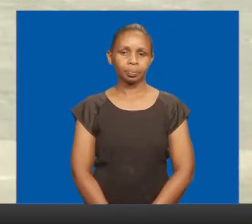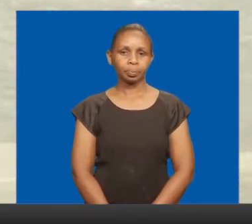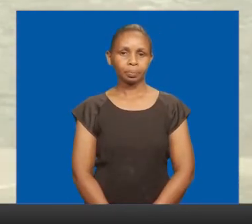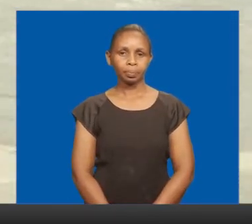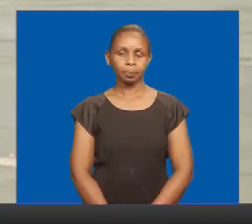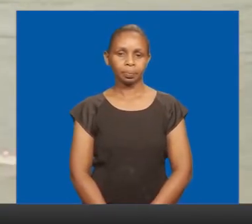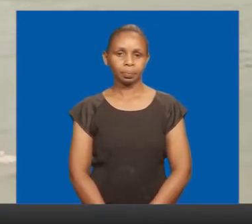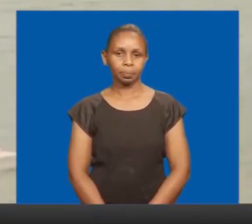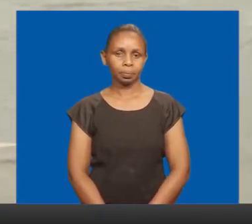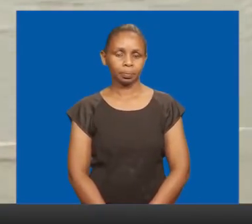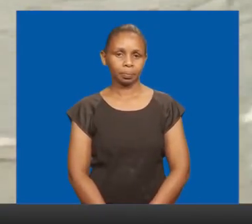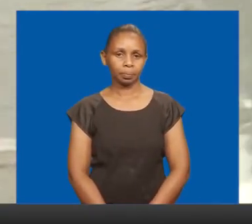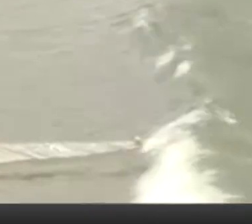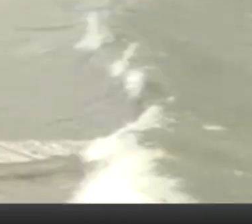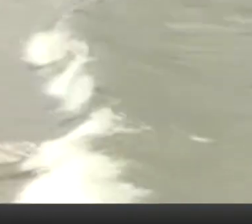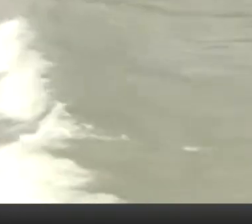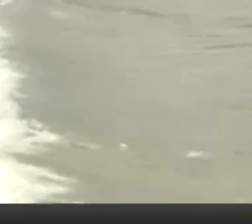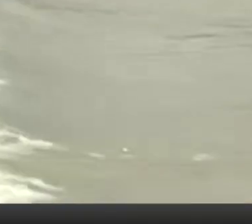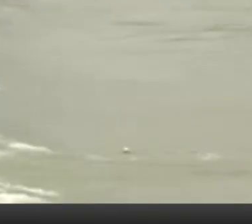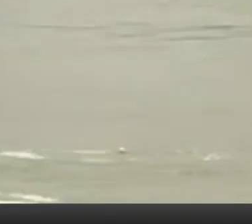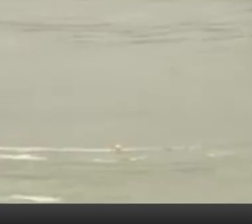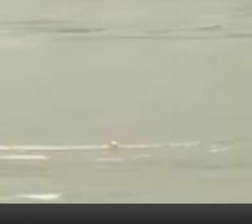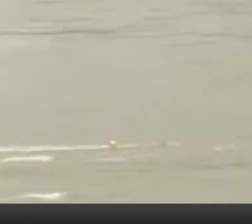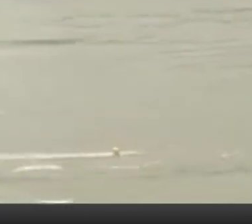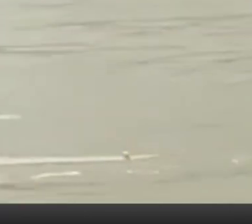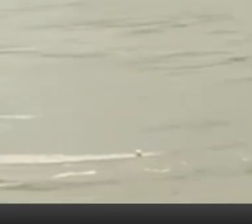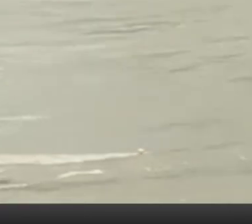yetuunis cheruot undugu TV